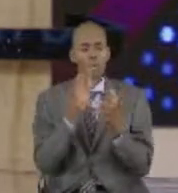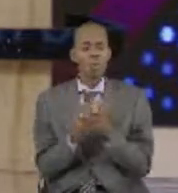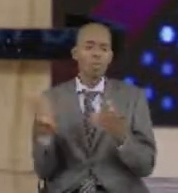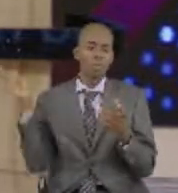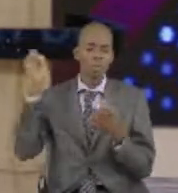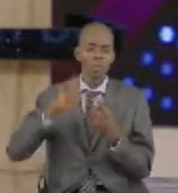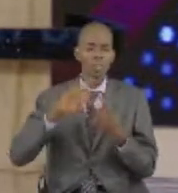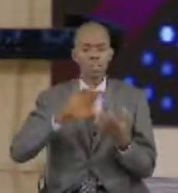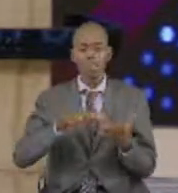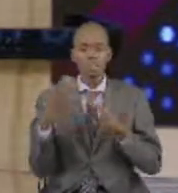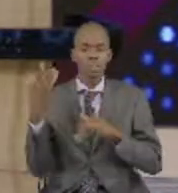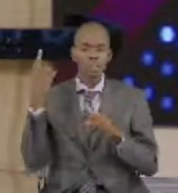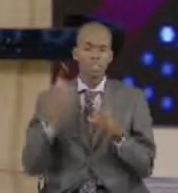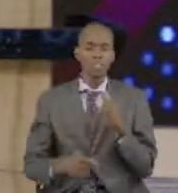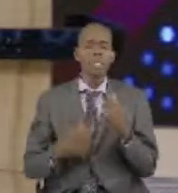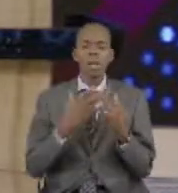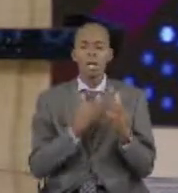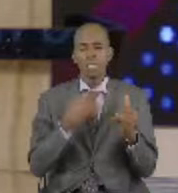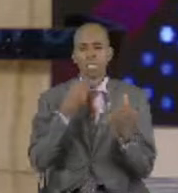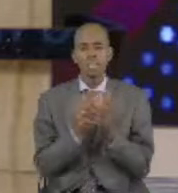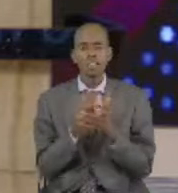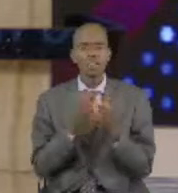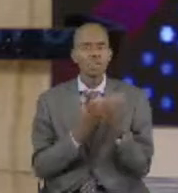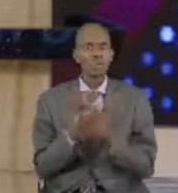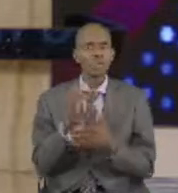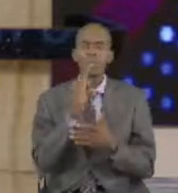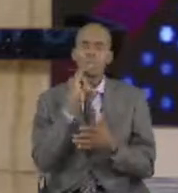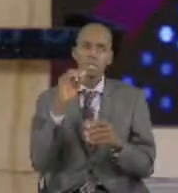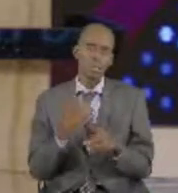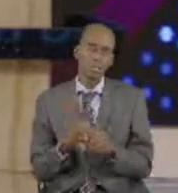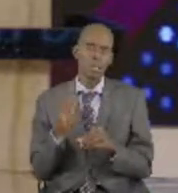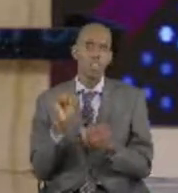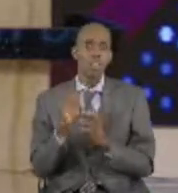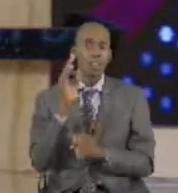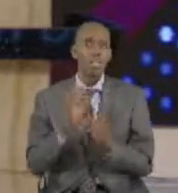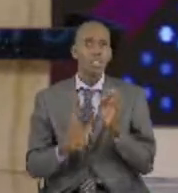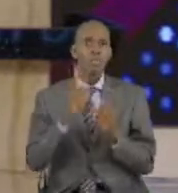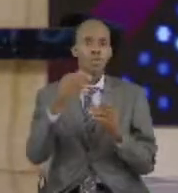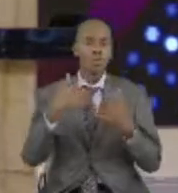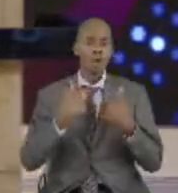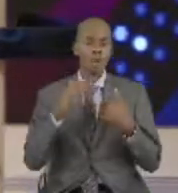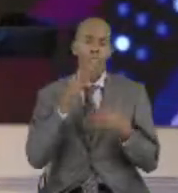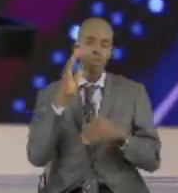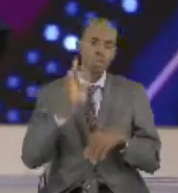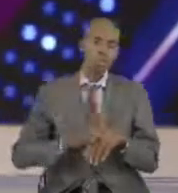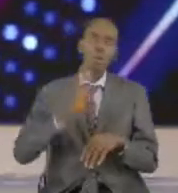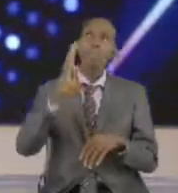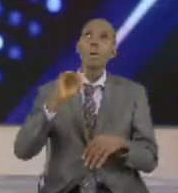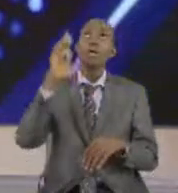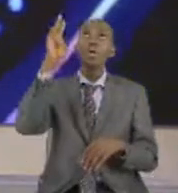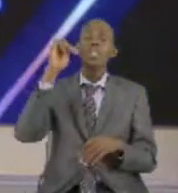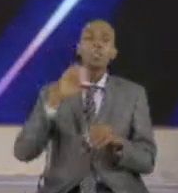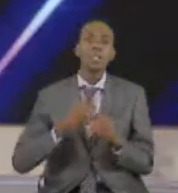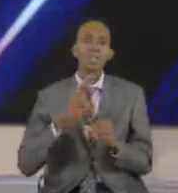mort vous sépare, comme la vérité, conformément à la vérité qui est en Jésus, si vous avez entendu de lui la